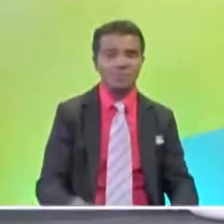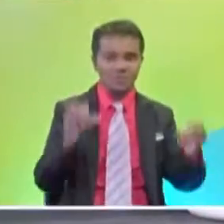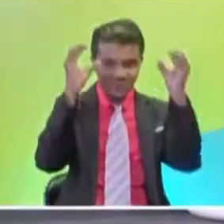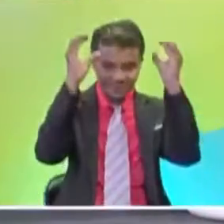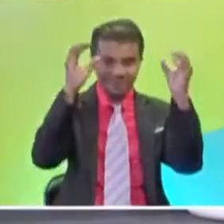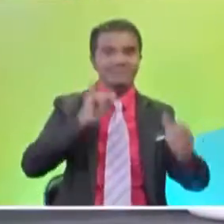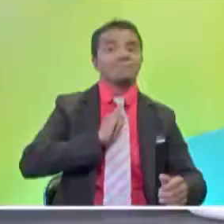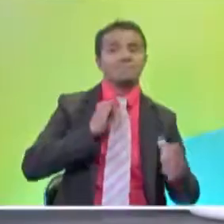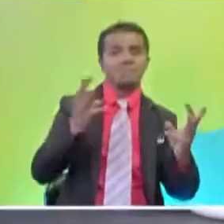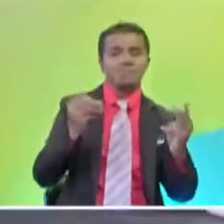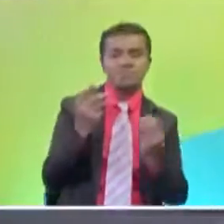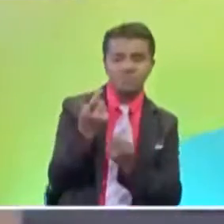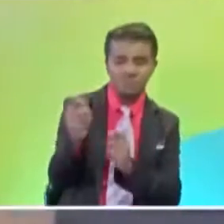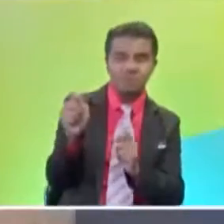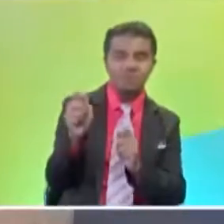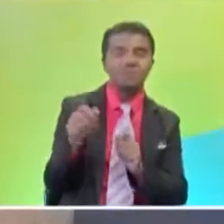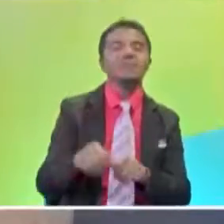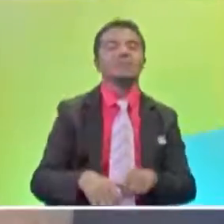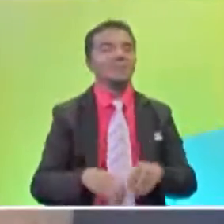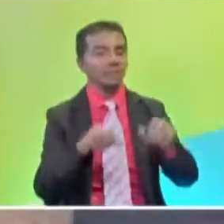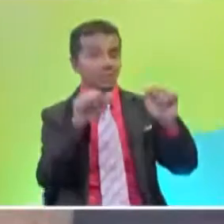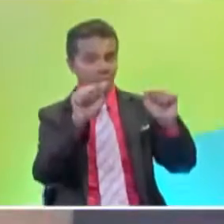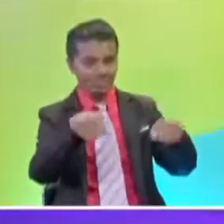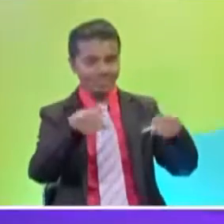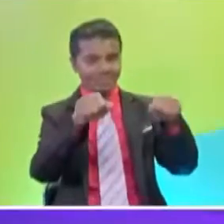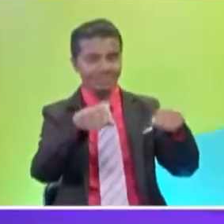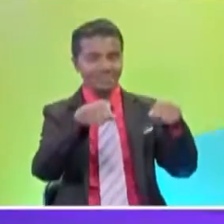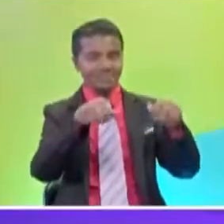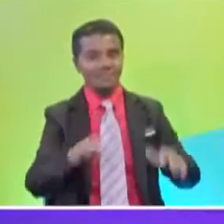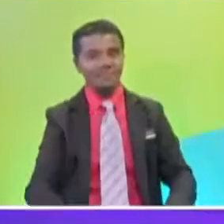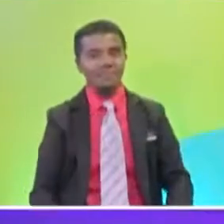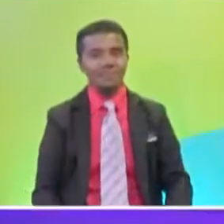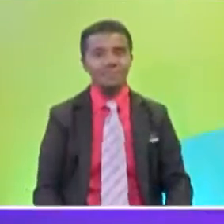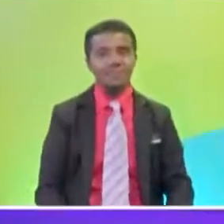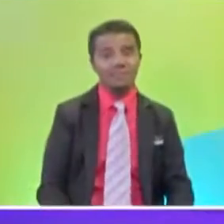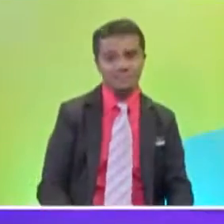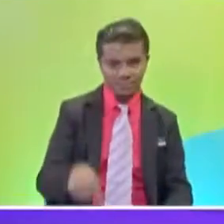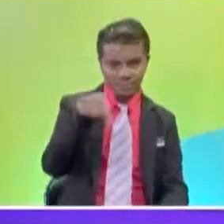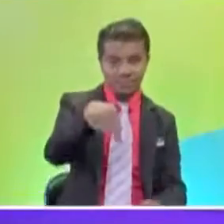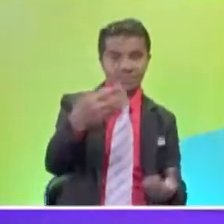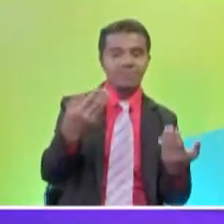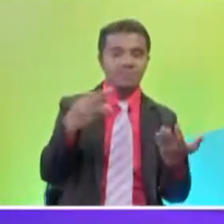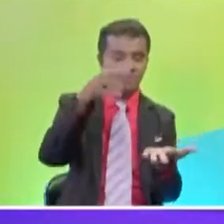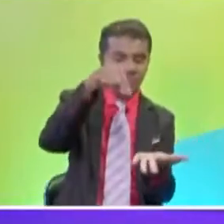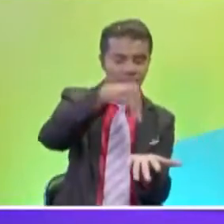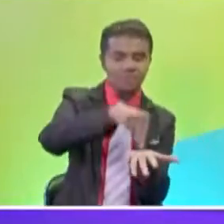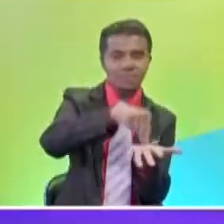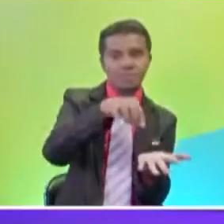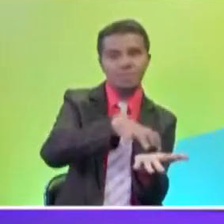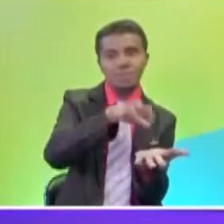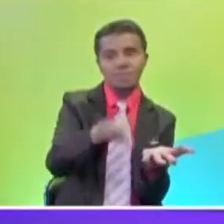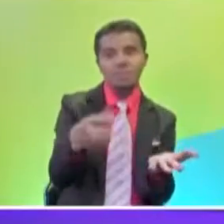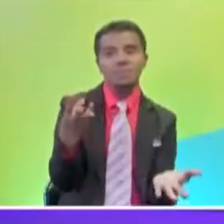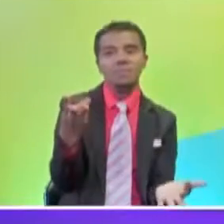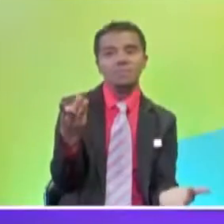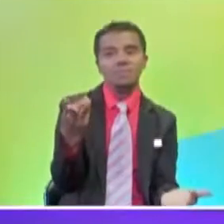cuba. Okey, boleh. Boleh. Seperti yang cikgu buat tadi. Saya ada biji benih halus juga di sini. Okay. Maka saya campur. Saya